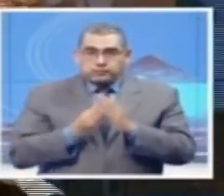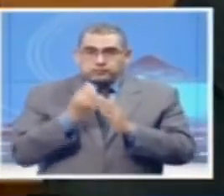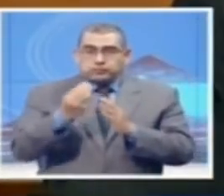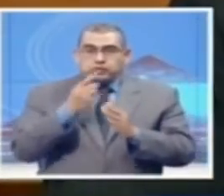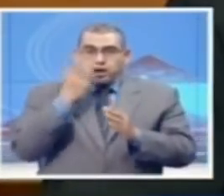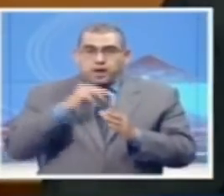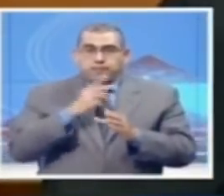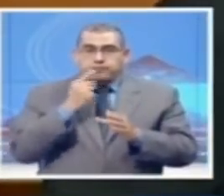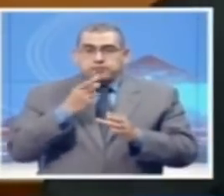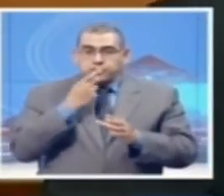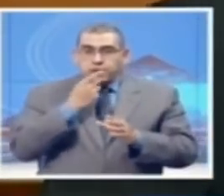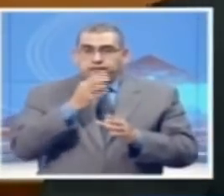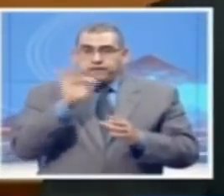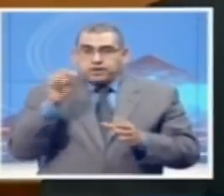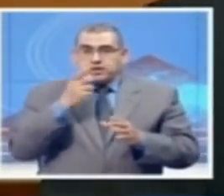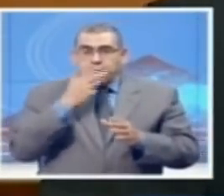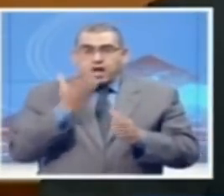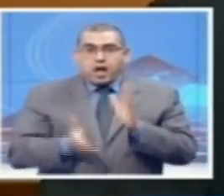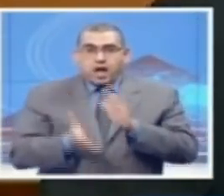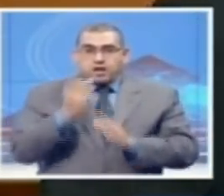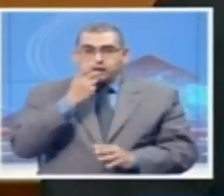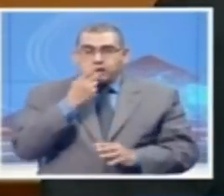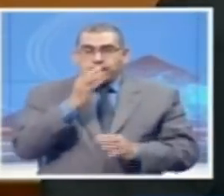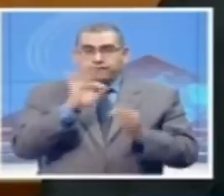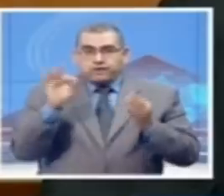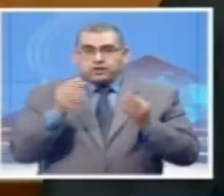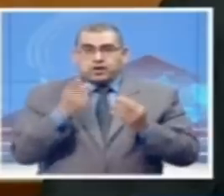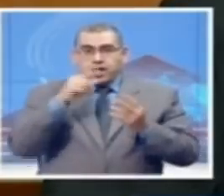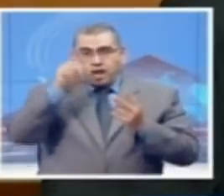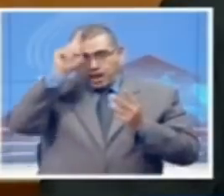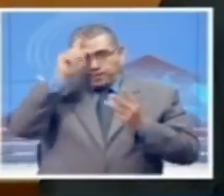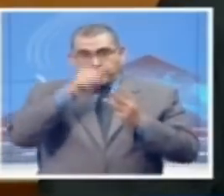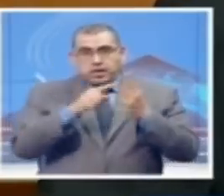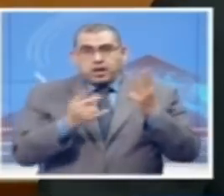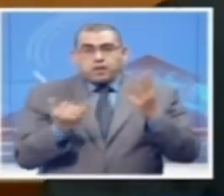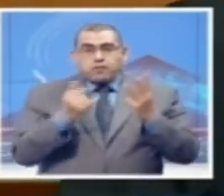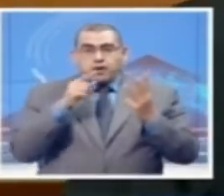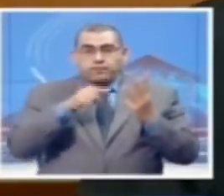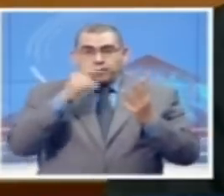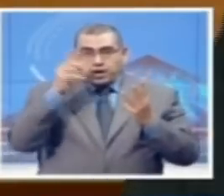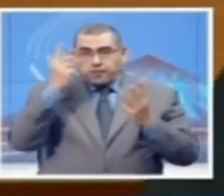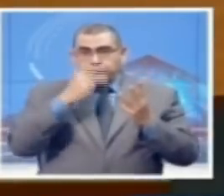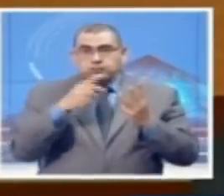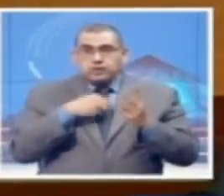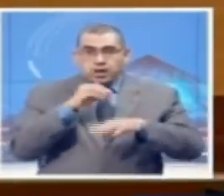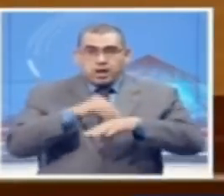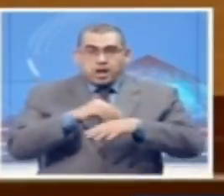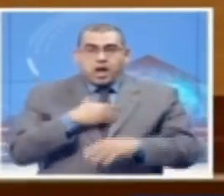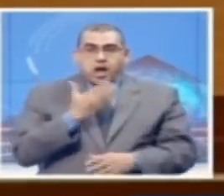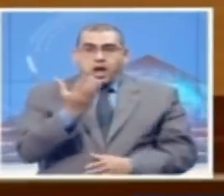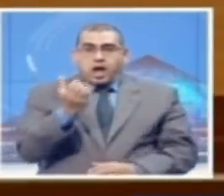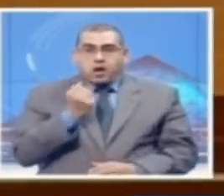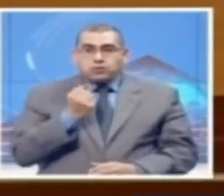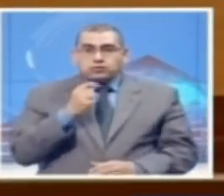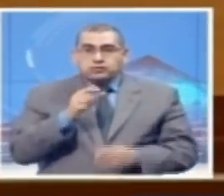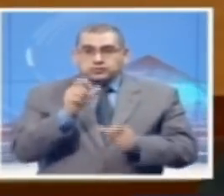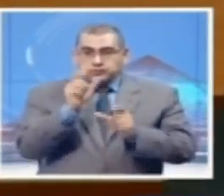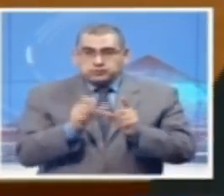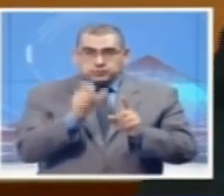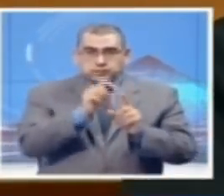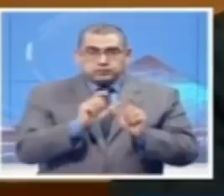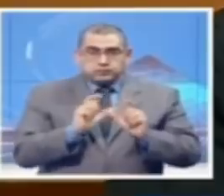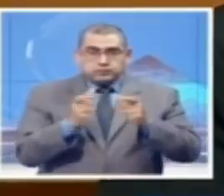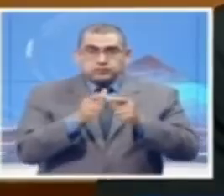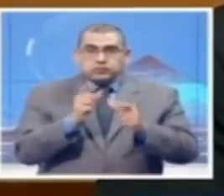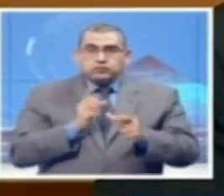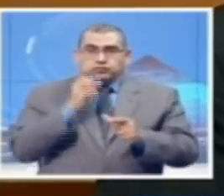الأجنبية وبخاصة اللغة الإنجليزية والفرنسية والألمانية، وطلبنا منهم أن تكون البعثات في الدول